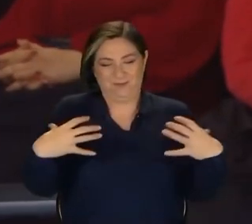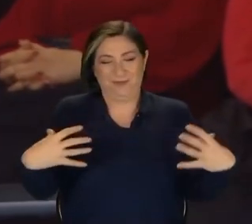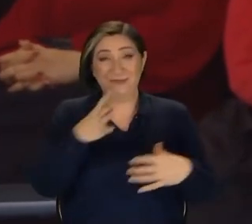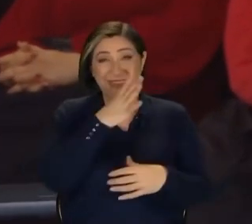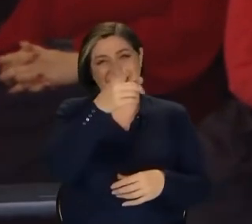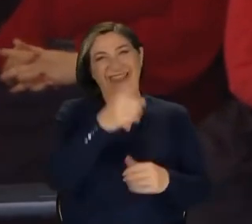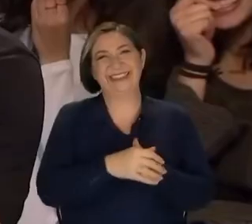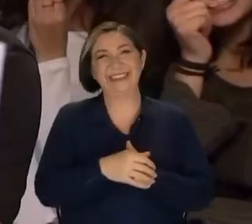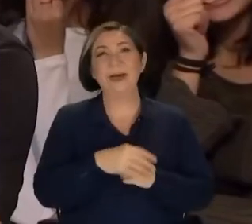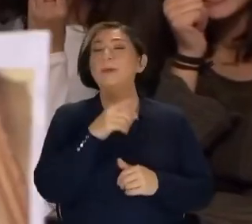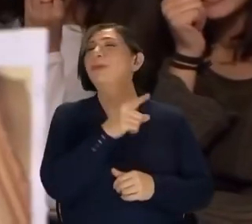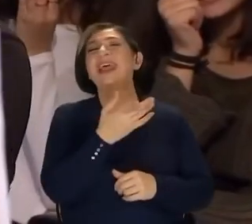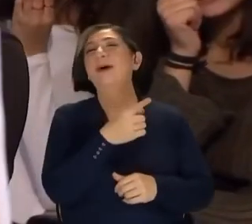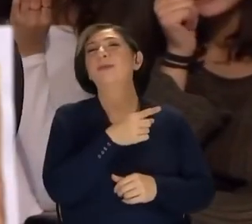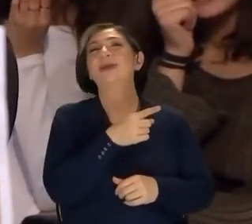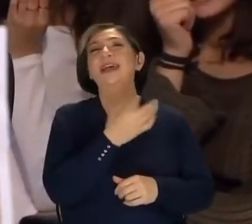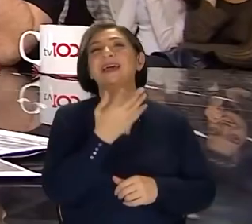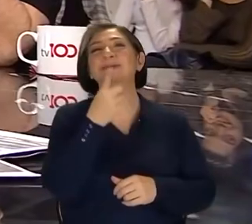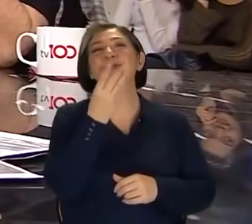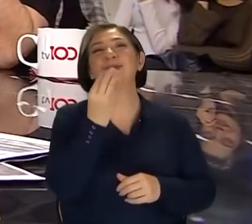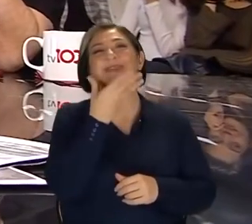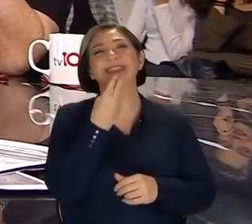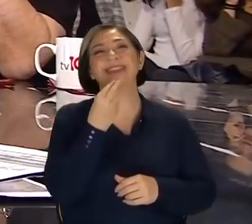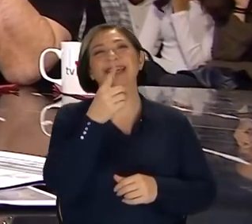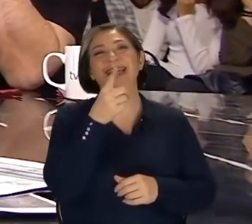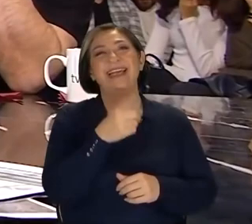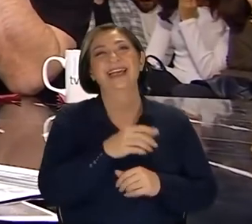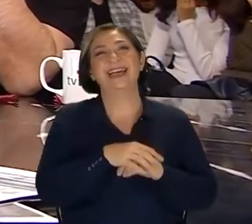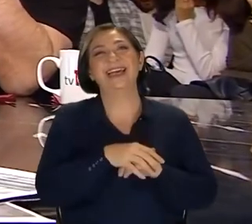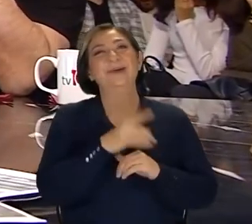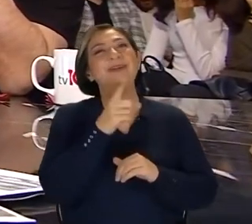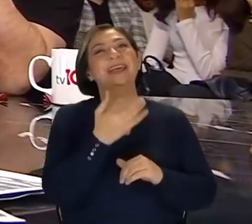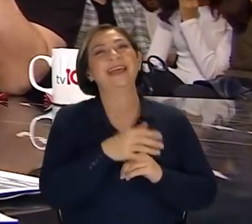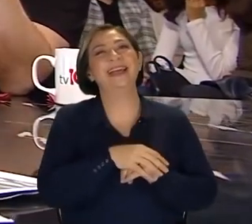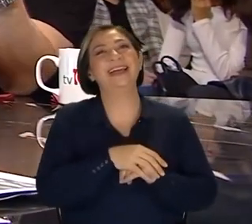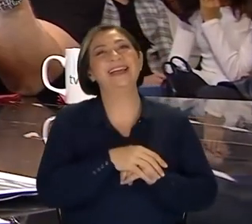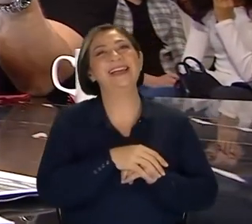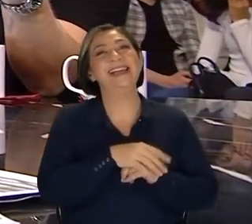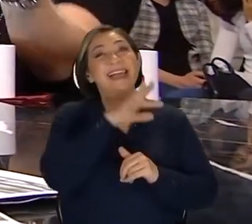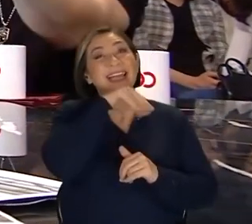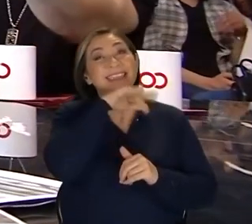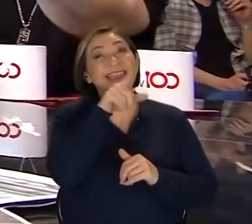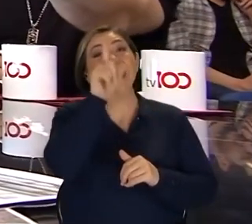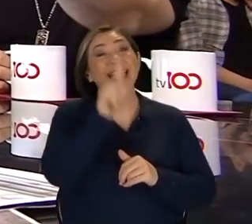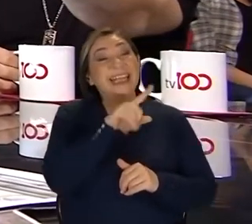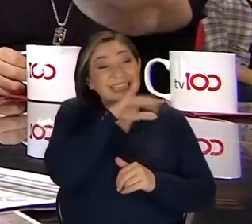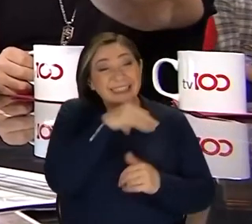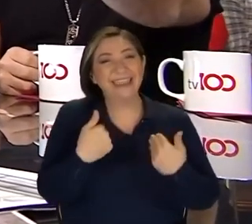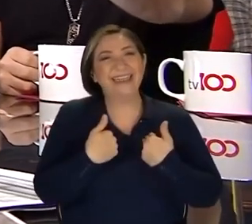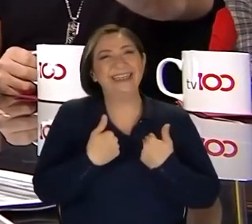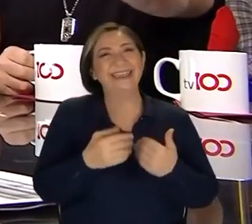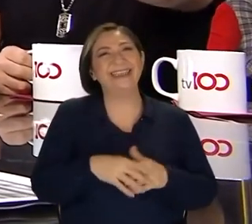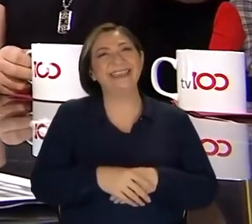Tanırsın o ödemi. Bu ne? Hangisi? Bu çok güzel. Gel. Ay. Bu ne ayol? Yaşlılık, ilk yaşlılığım.